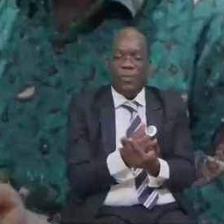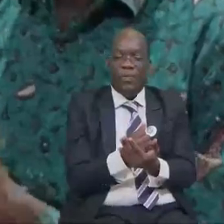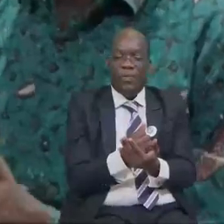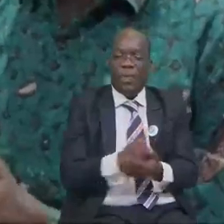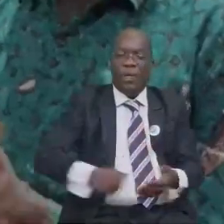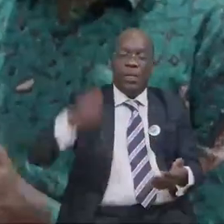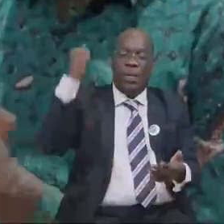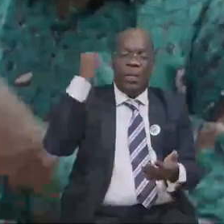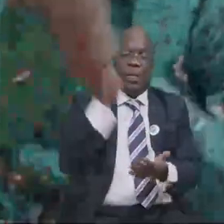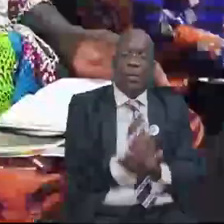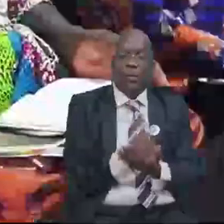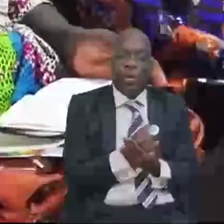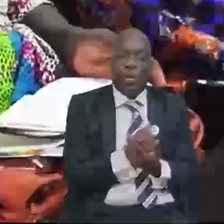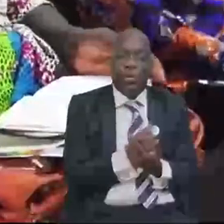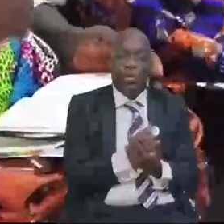Amen.